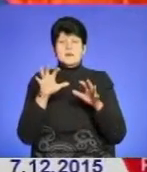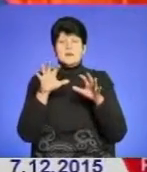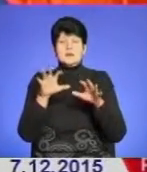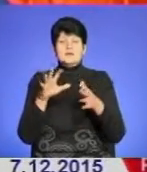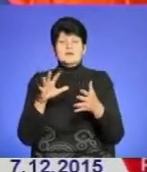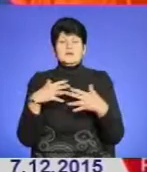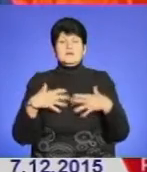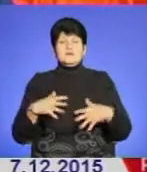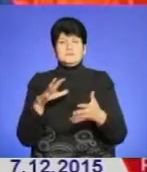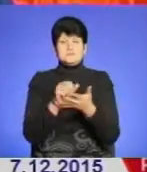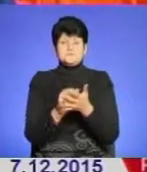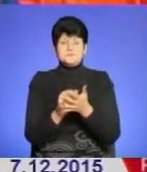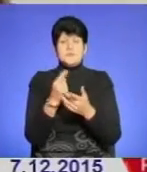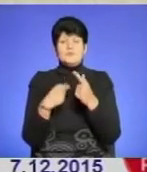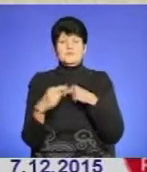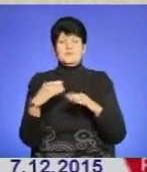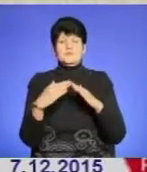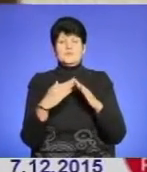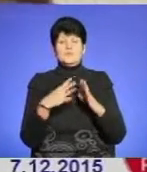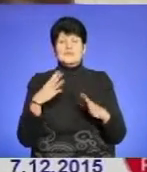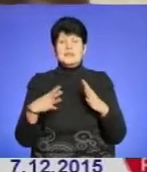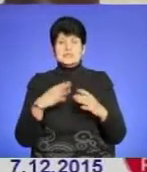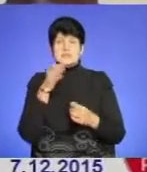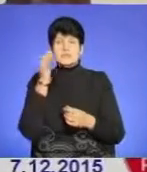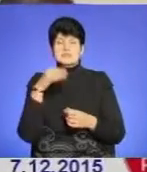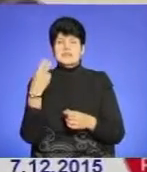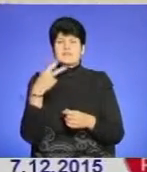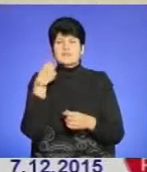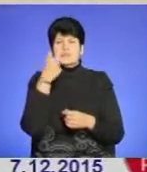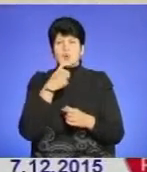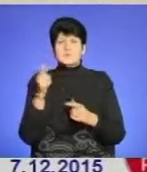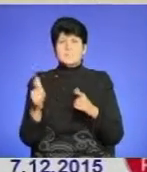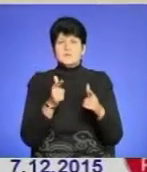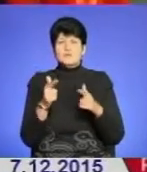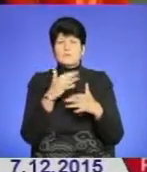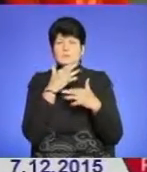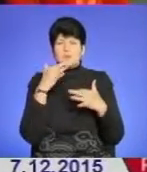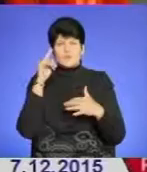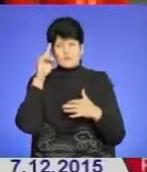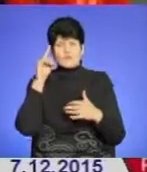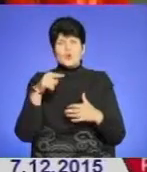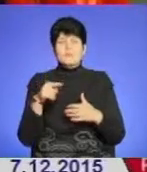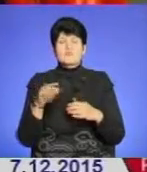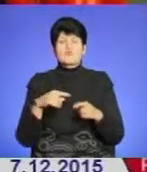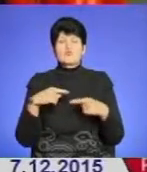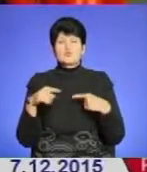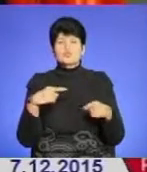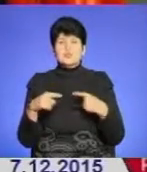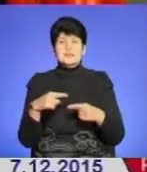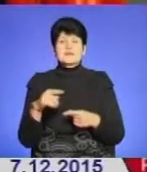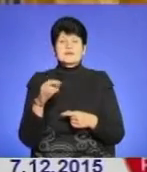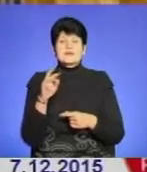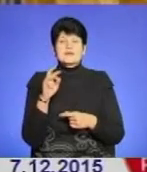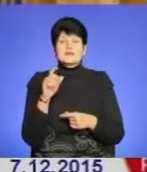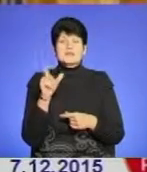на Тернопільщину. Тренерський досвід, а це понад 20 років та підготовка багатьох відомих футболістів, серед яких Євген